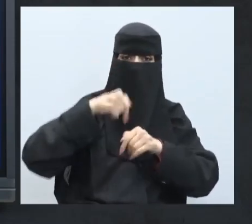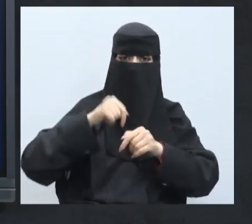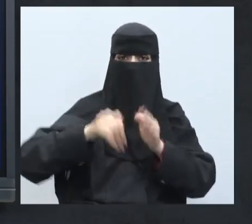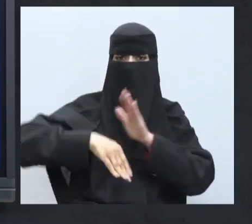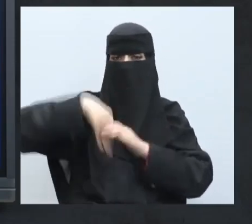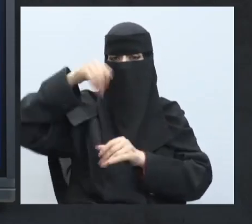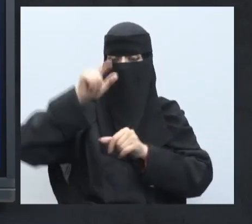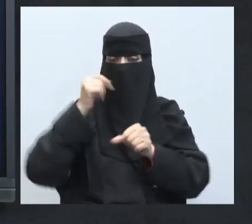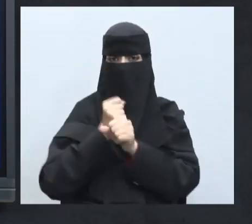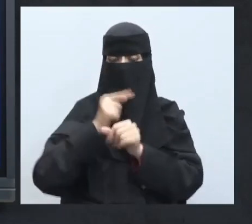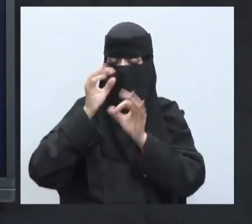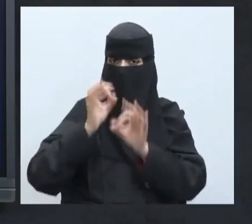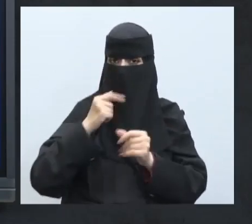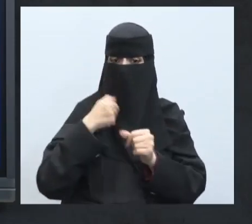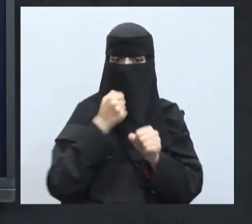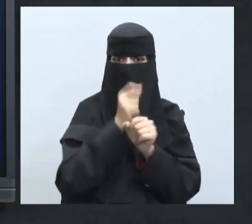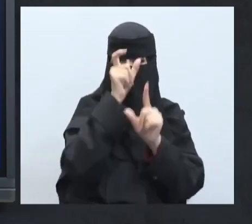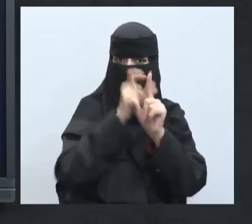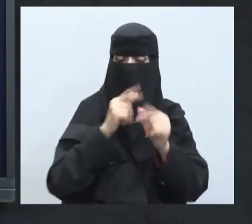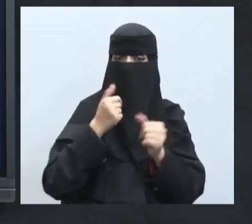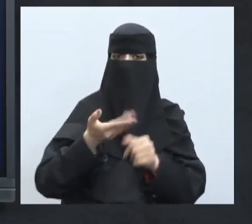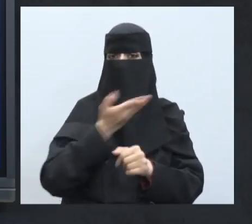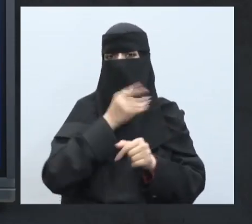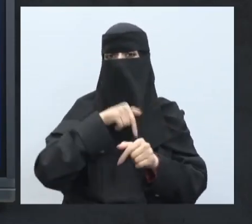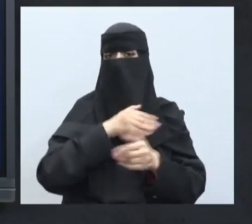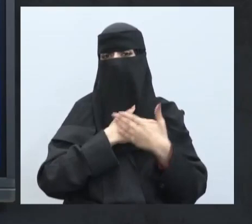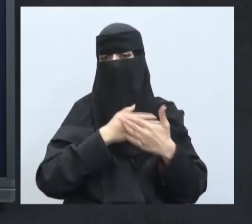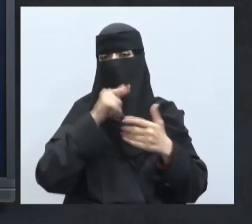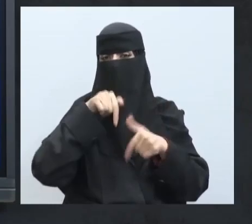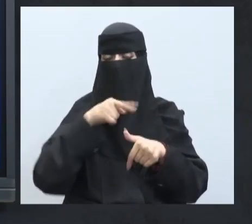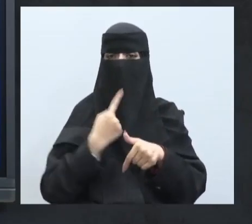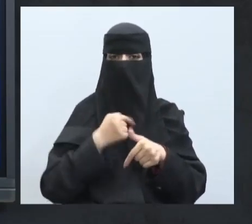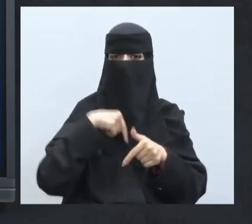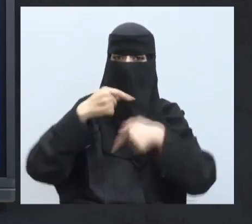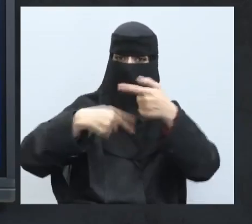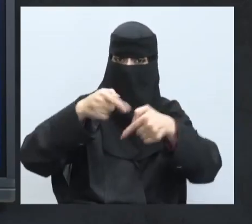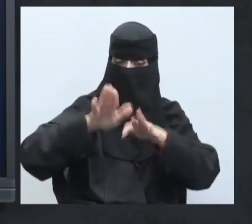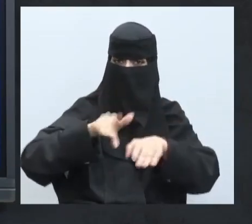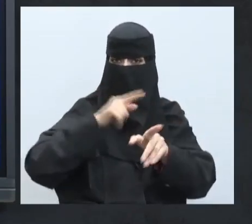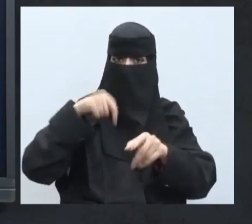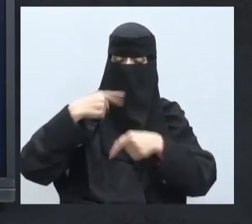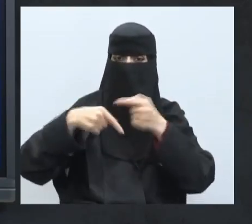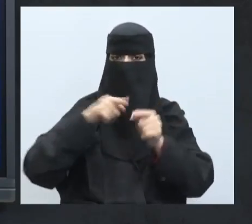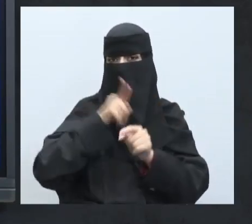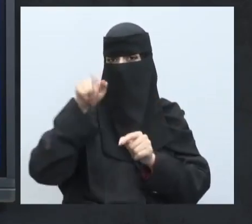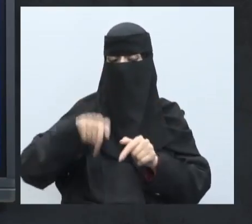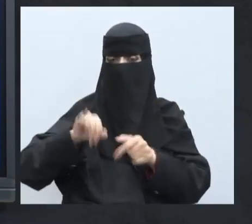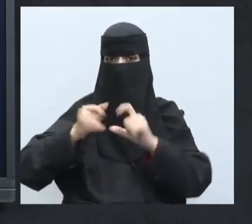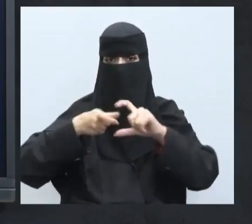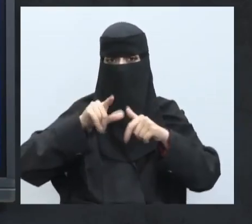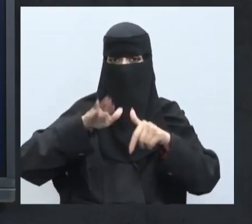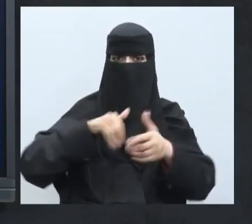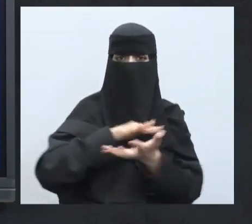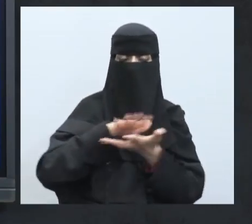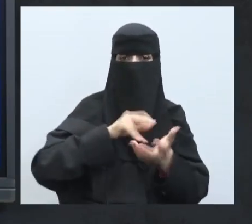على العمل واذا كان بالتاكيد ما العملاء سيؤثر على ولائهم ورغبتهم بالاستكمال او الاستمرار مع هذه المنظمه اذا